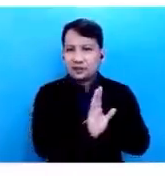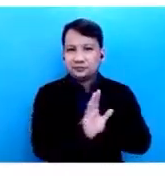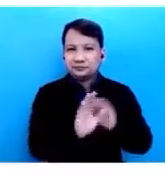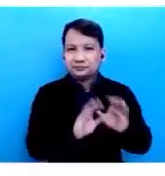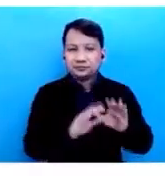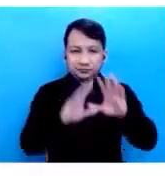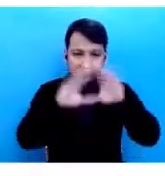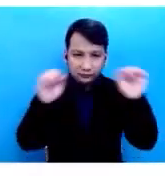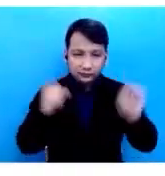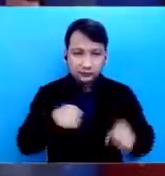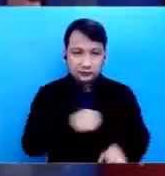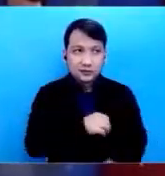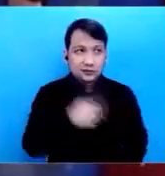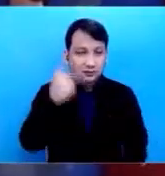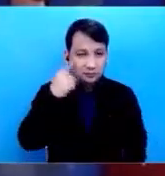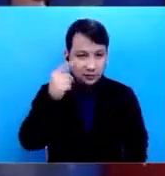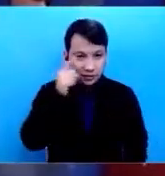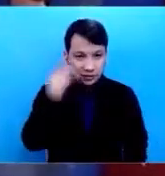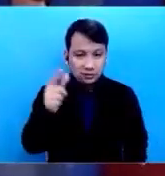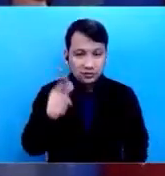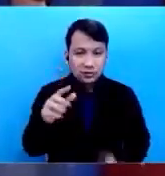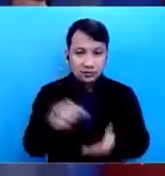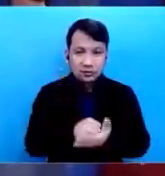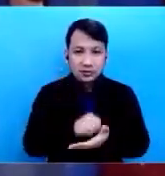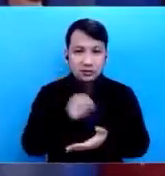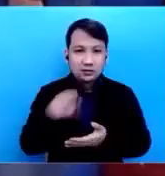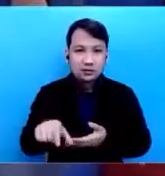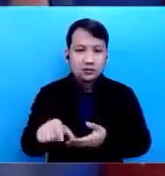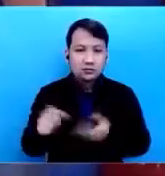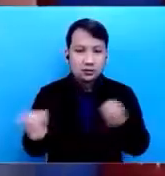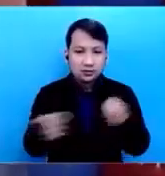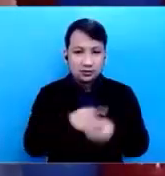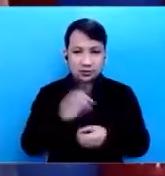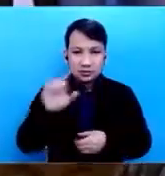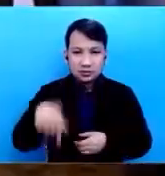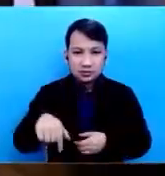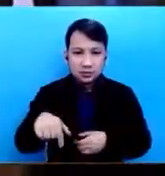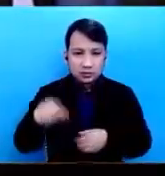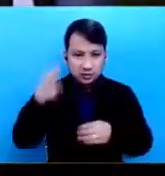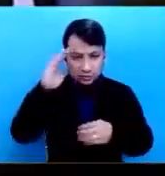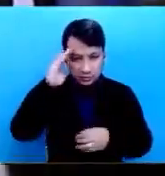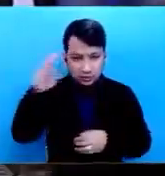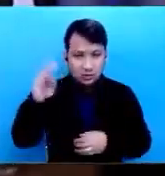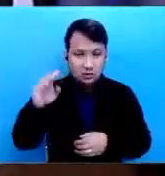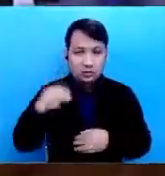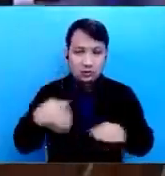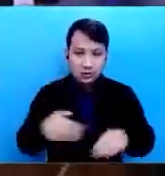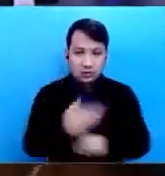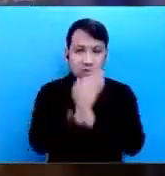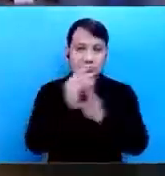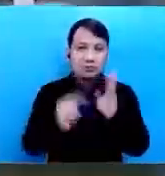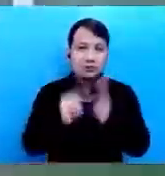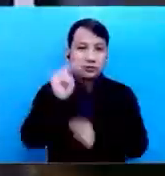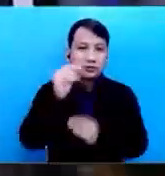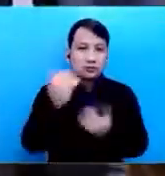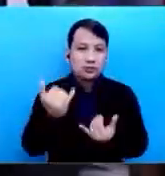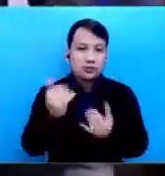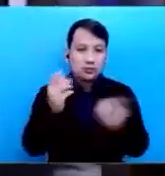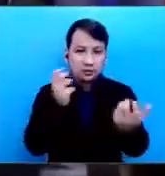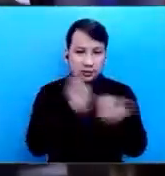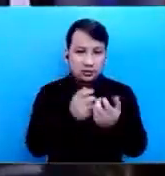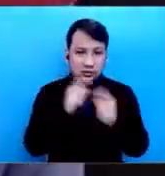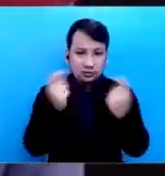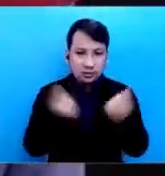presidential aspirant Ping Lacson sa pagbasura ng COMELEC sa disqualification case ni Marcos. Sa Davao del Norte nag-ikot ngayong araw ang tambalang Lacson